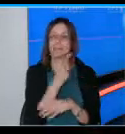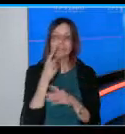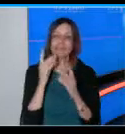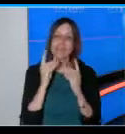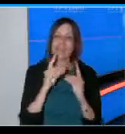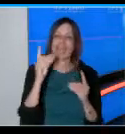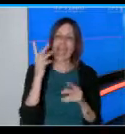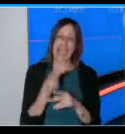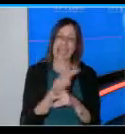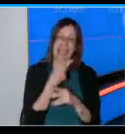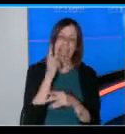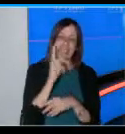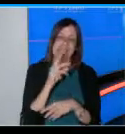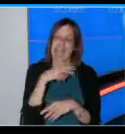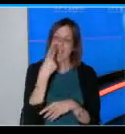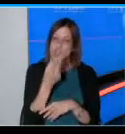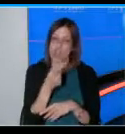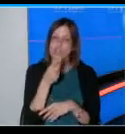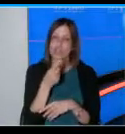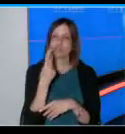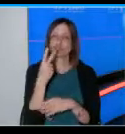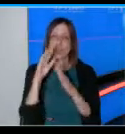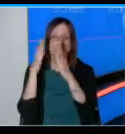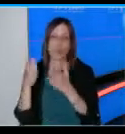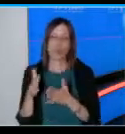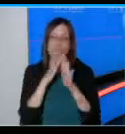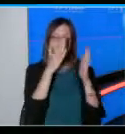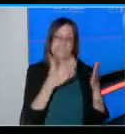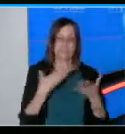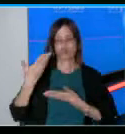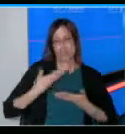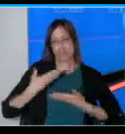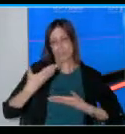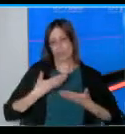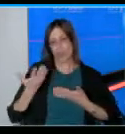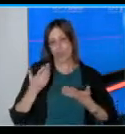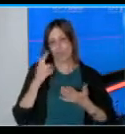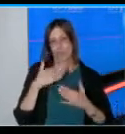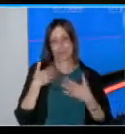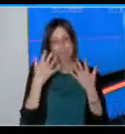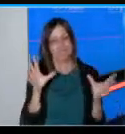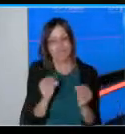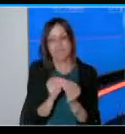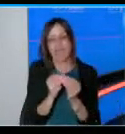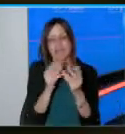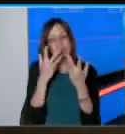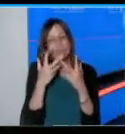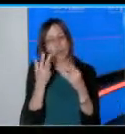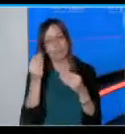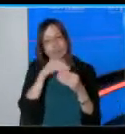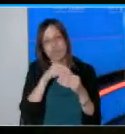הדרך הרגילה הייתה אמורה להיות שאלה שני גופים שמשתפים פעולה ומספקים ביחד בצורה